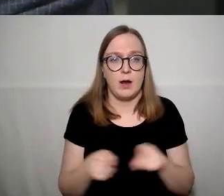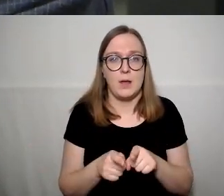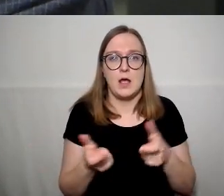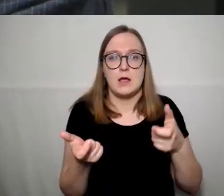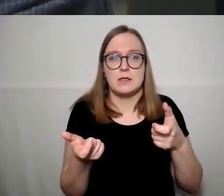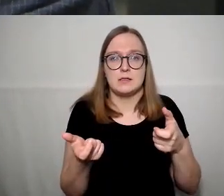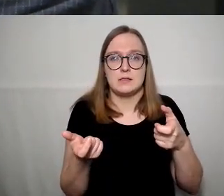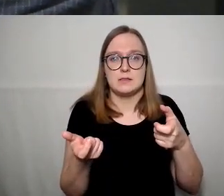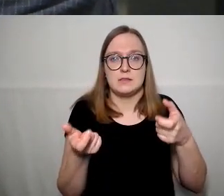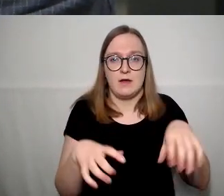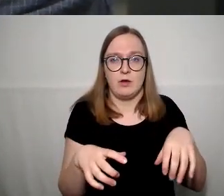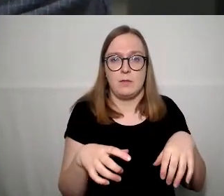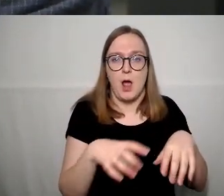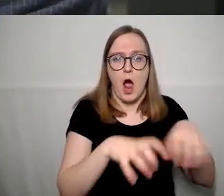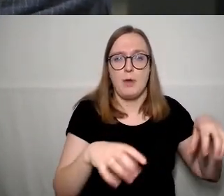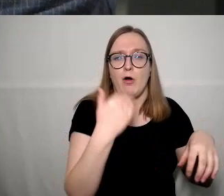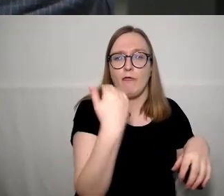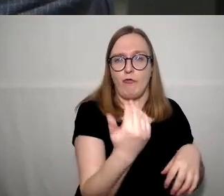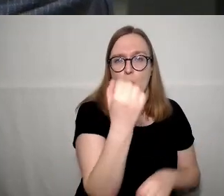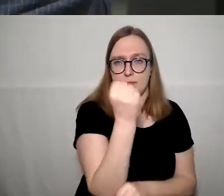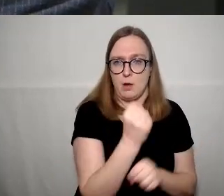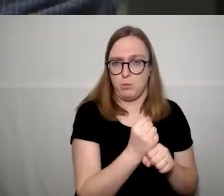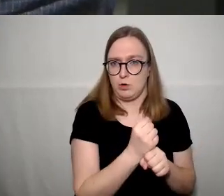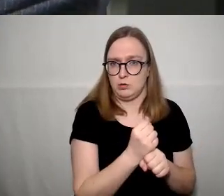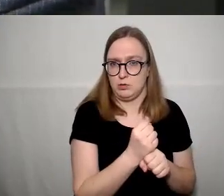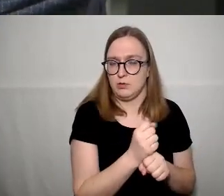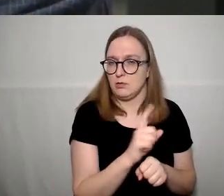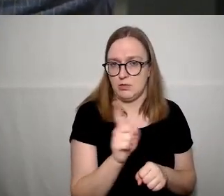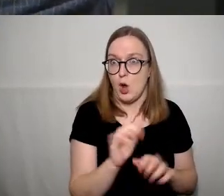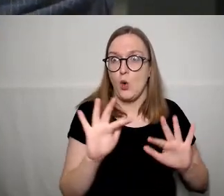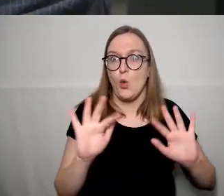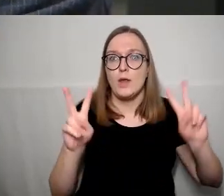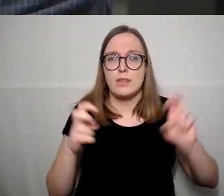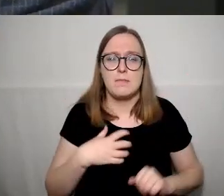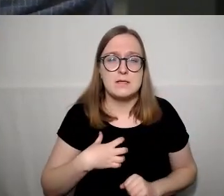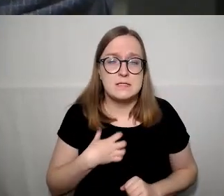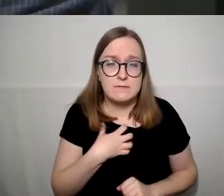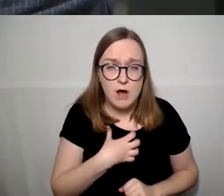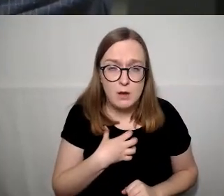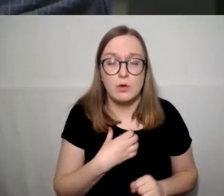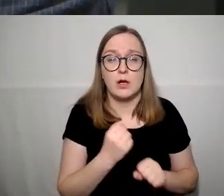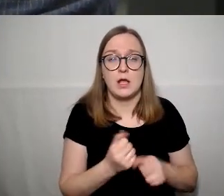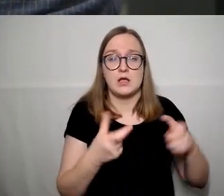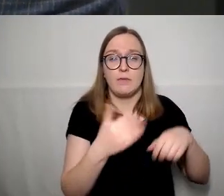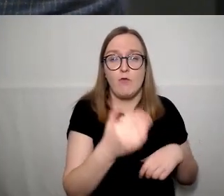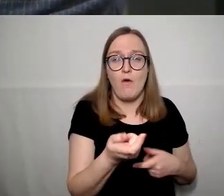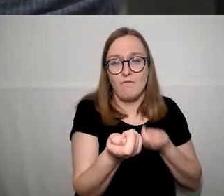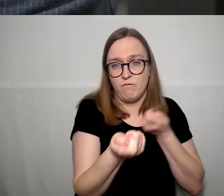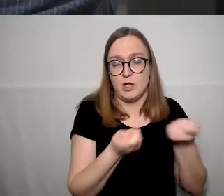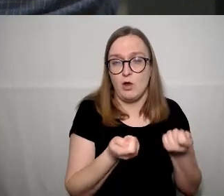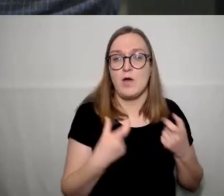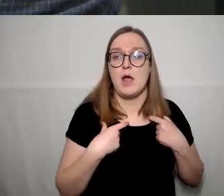administracijos klerkai, o svarbiausiais klausimais su gyventojais turėtų tartis savivaldybės vadovai. Meras, vicemeras,